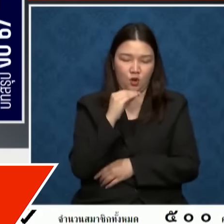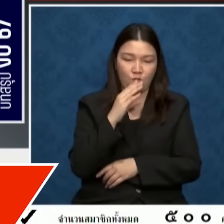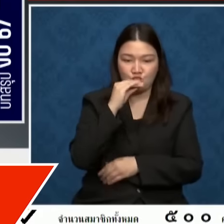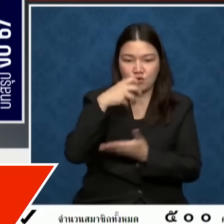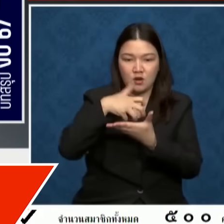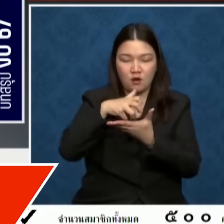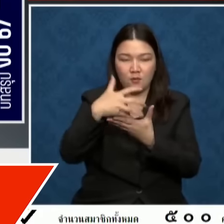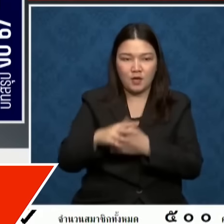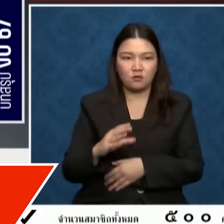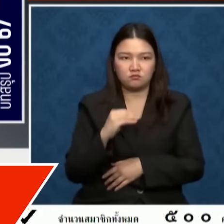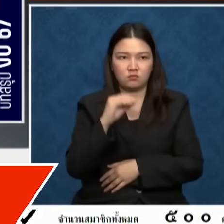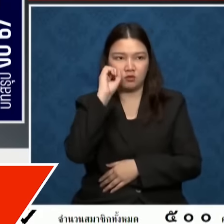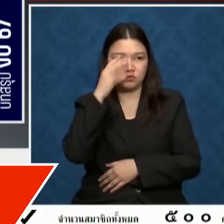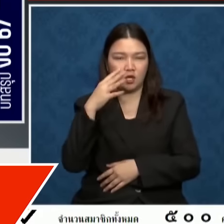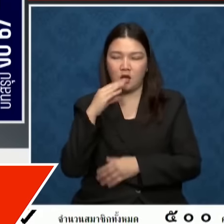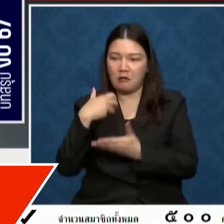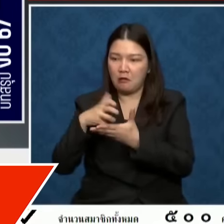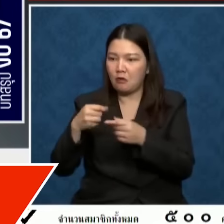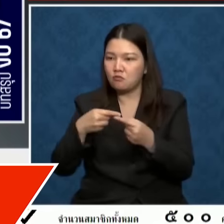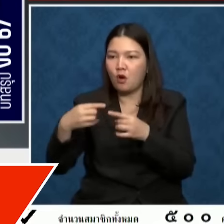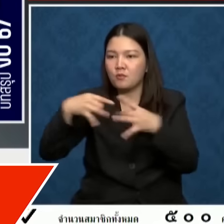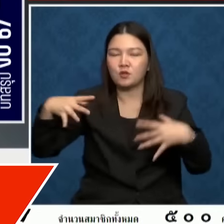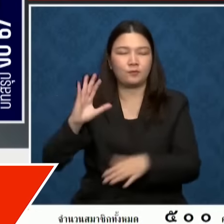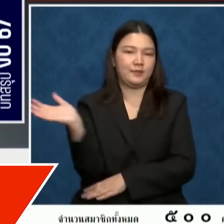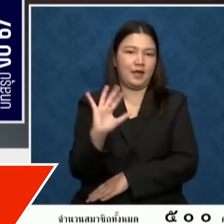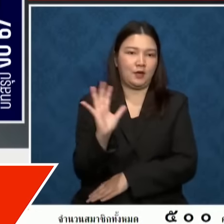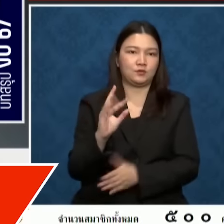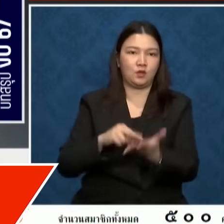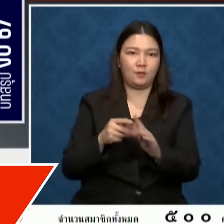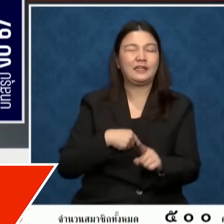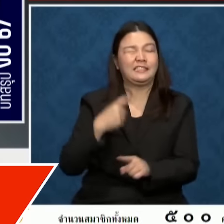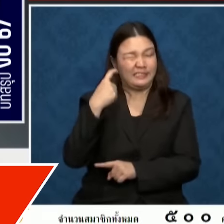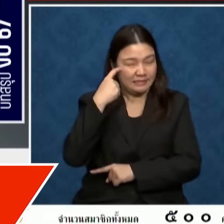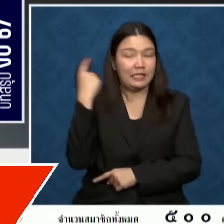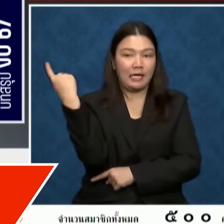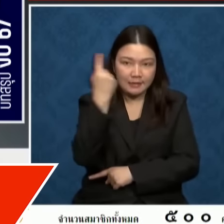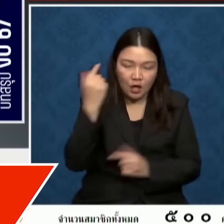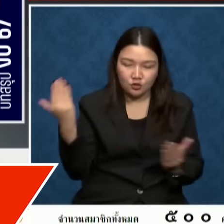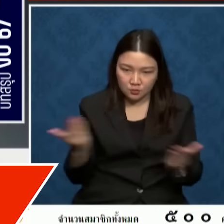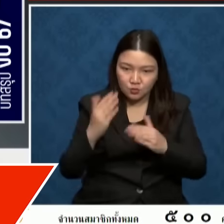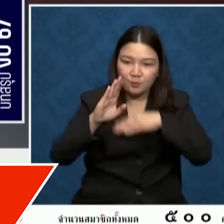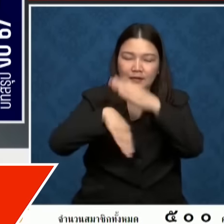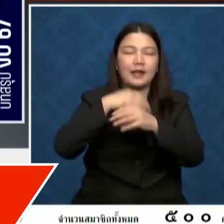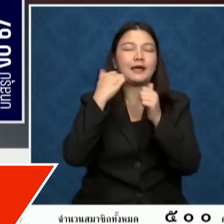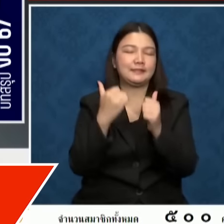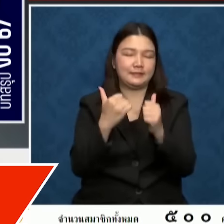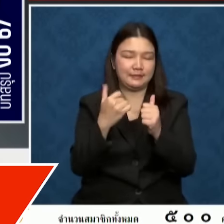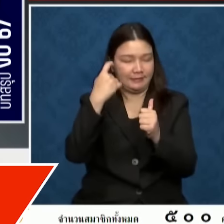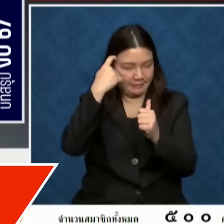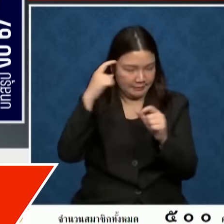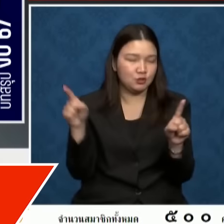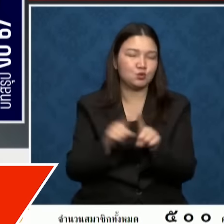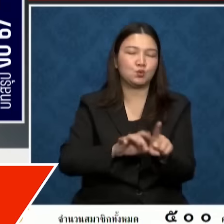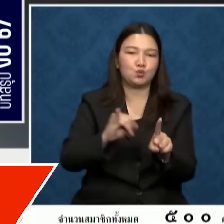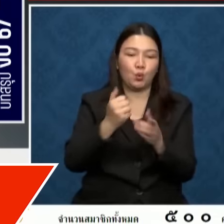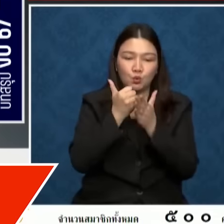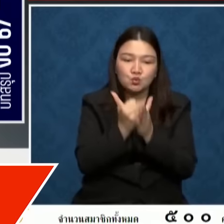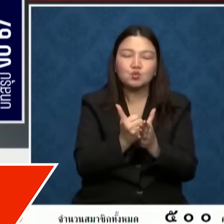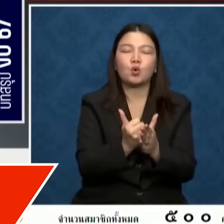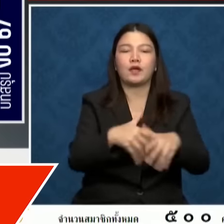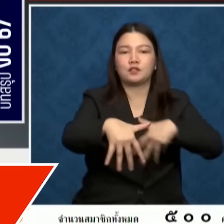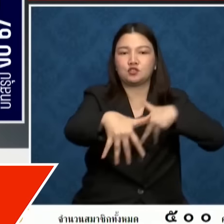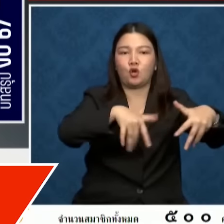แรกค่ะ ดฉัยืนยนตรงนี้ วดิฉันเห็นด้วยกับการพัฒนาการทองเที่ี่วนะคะเพราะเป็การสรางรายได้ให้กบท้องถิ่น